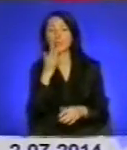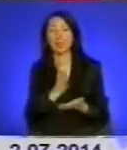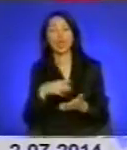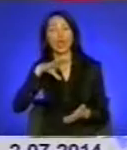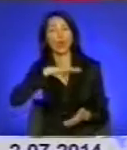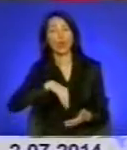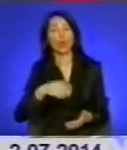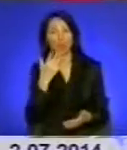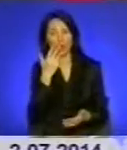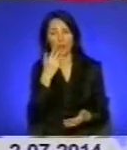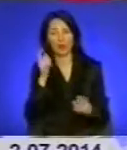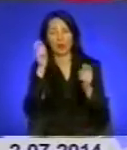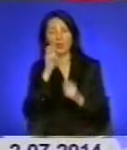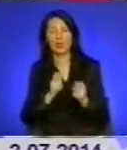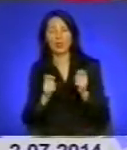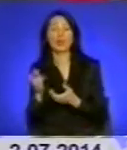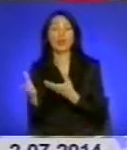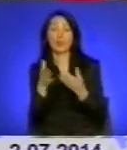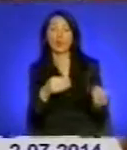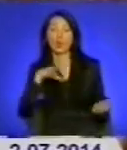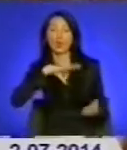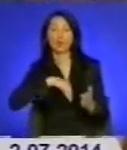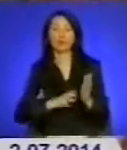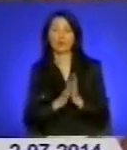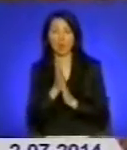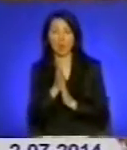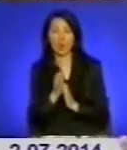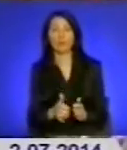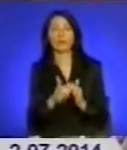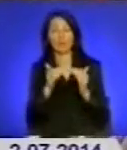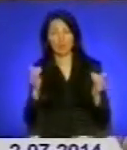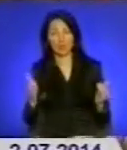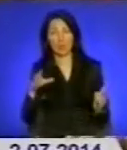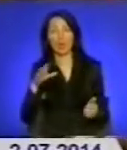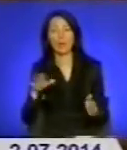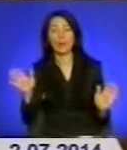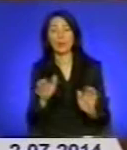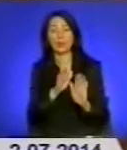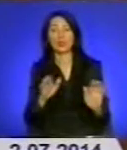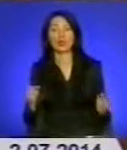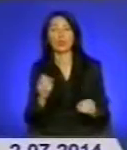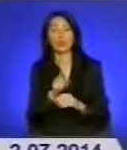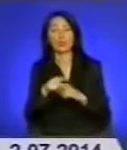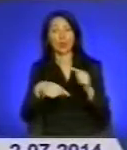адже фестиваль сприяє духовному зростанню та примноженню пісенної спадщини українського народу